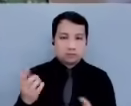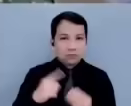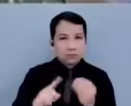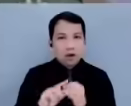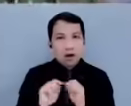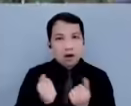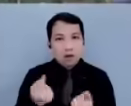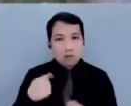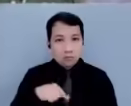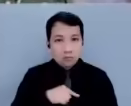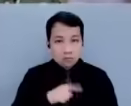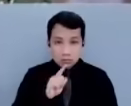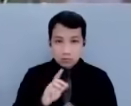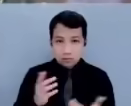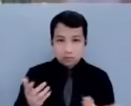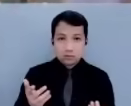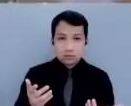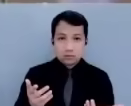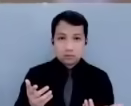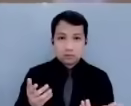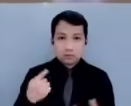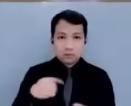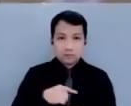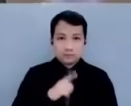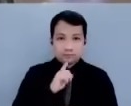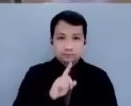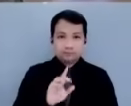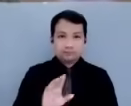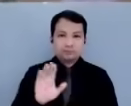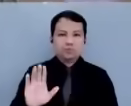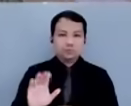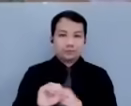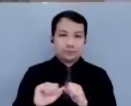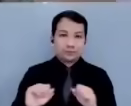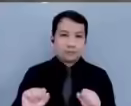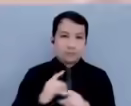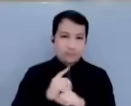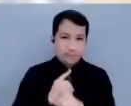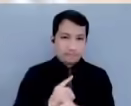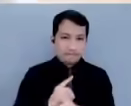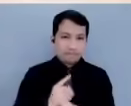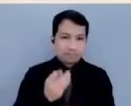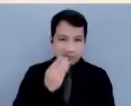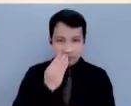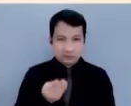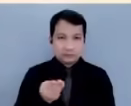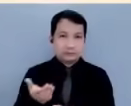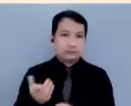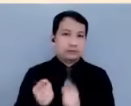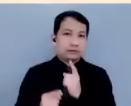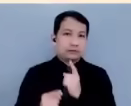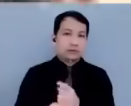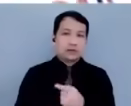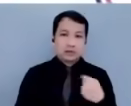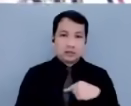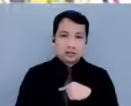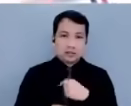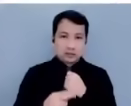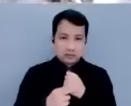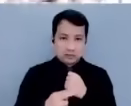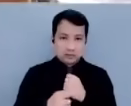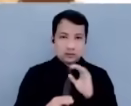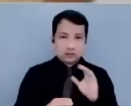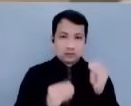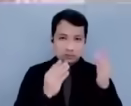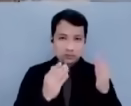kami makakaroon ng security or defense kung ganun lang? Mayroon ding reservist na isang guro at